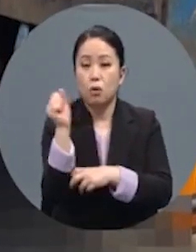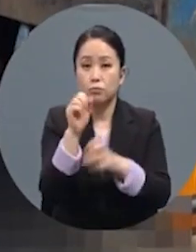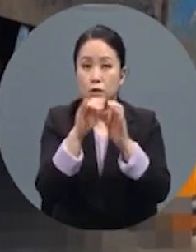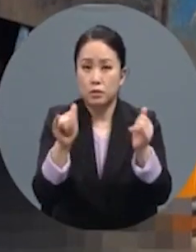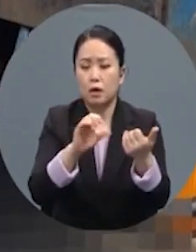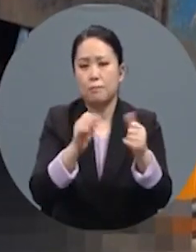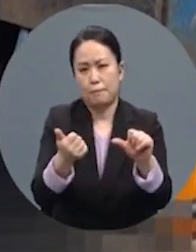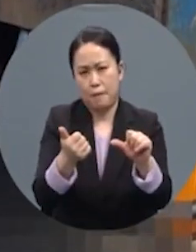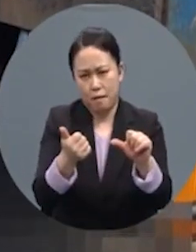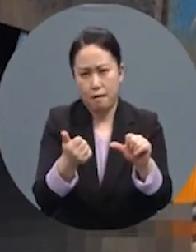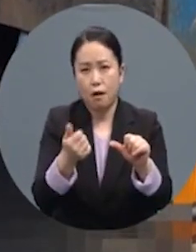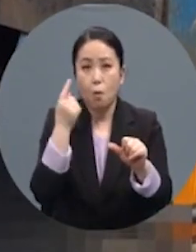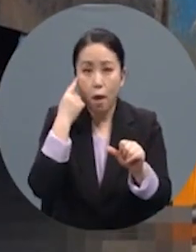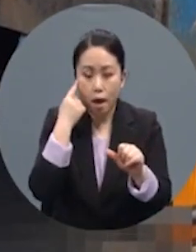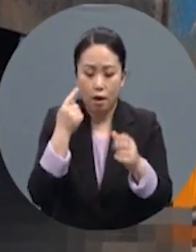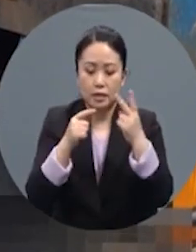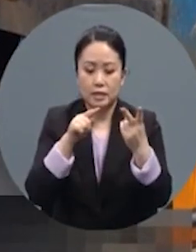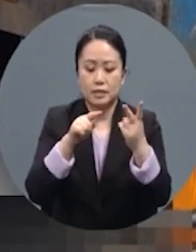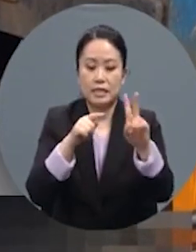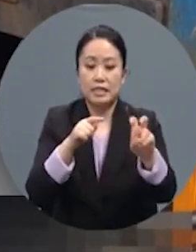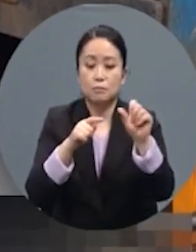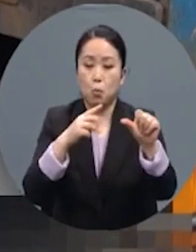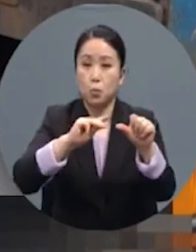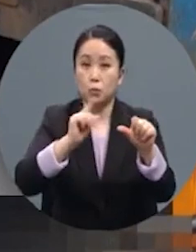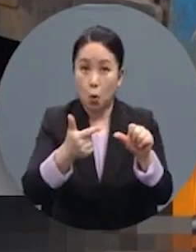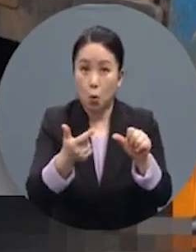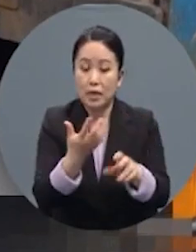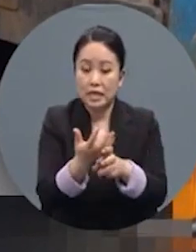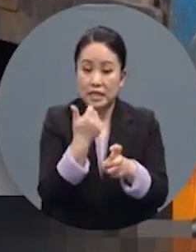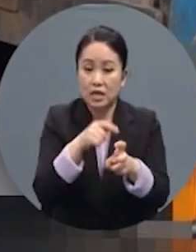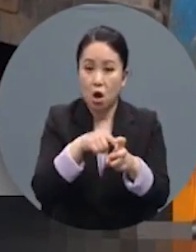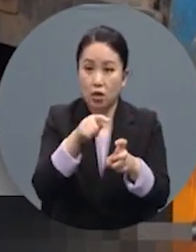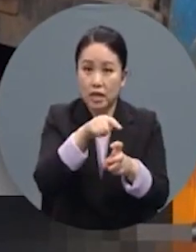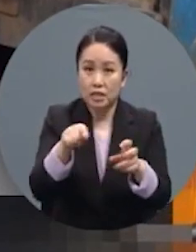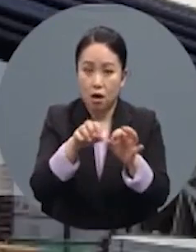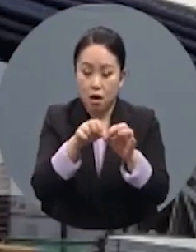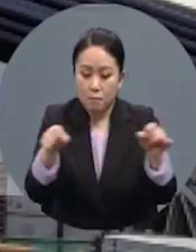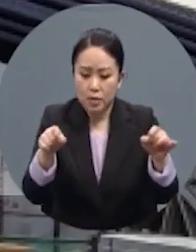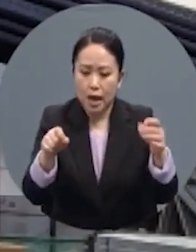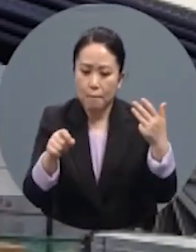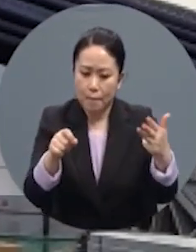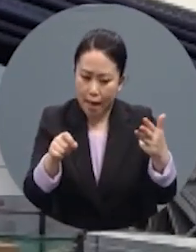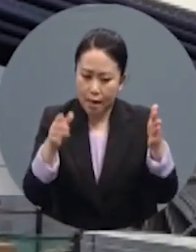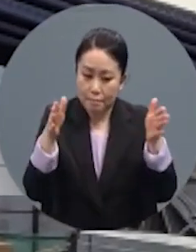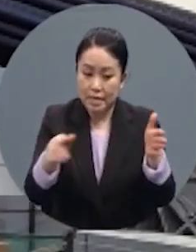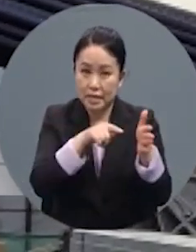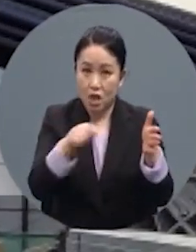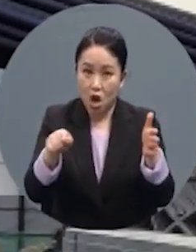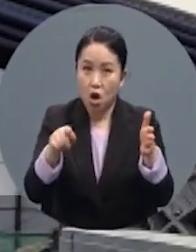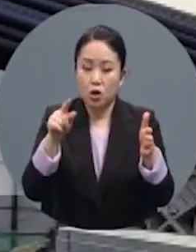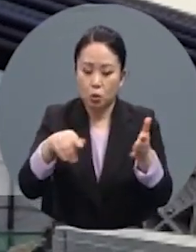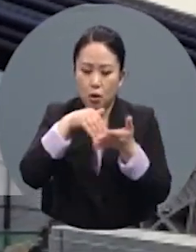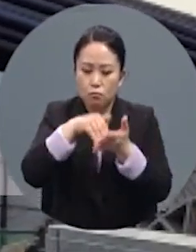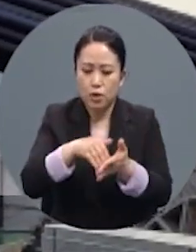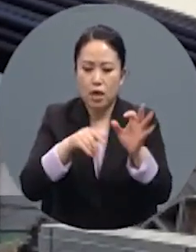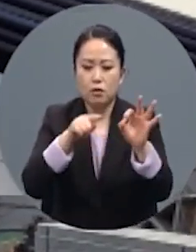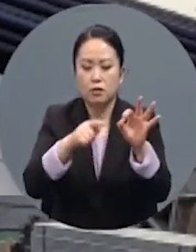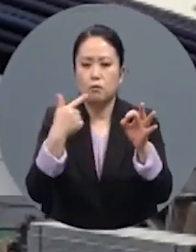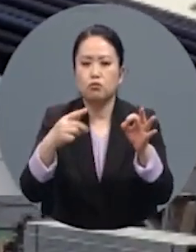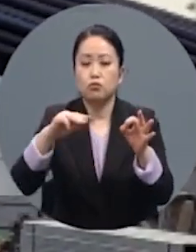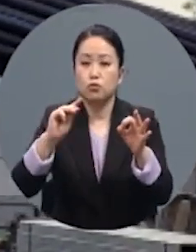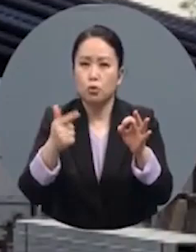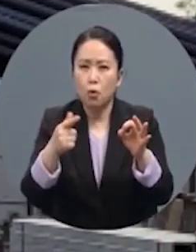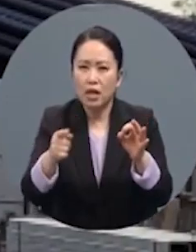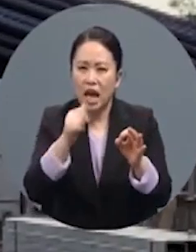숨졌습니다. 25톤 트럭에서 길이 8m, 무게 0.6톤 규모 철근을 옮기다 적재함에서 추락한